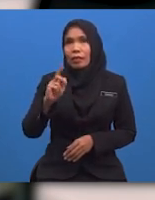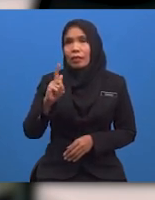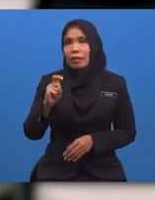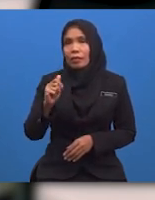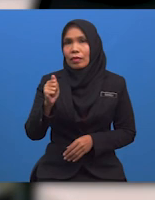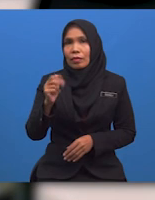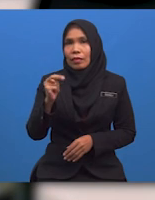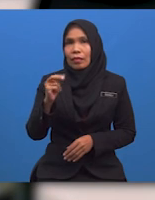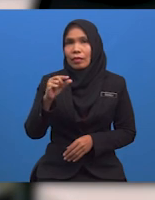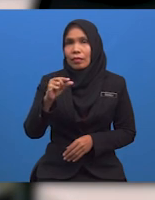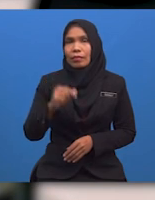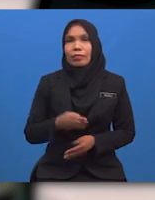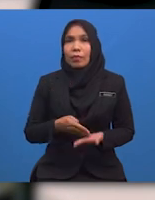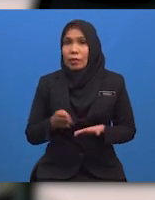kita?